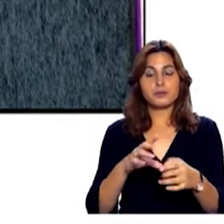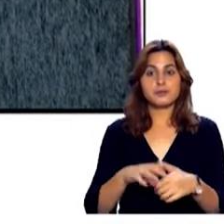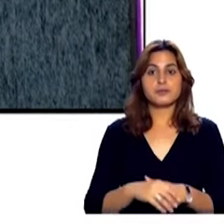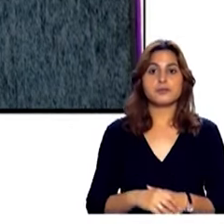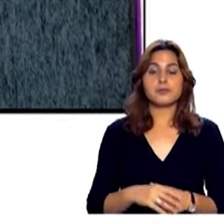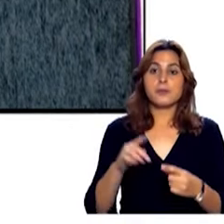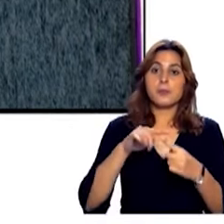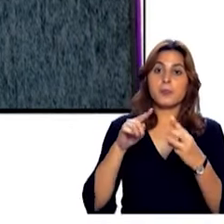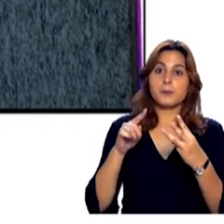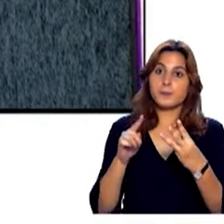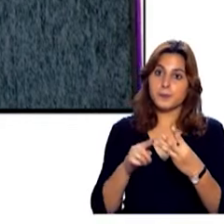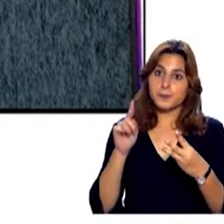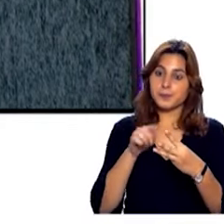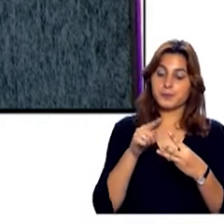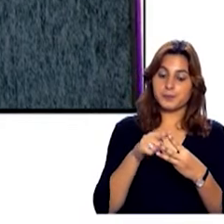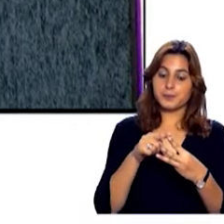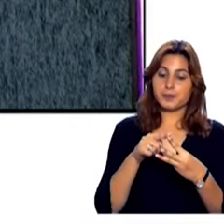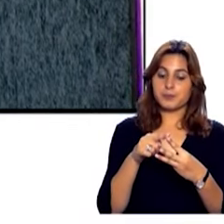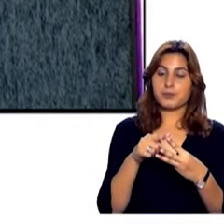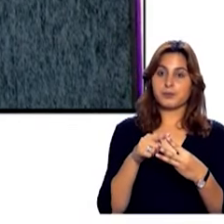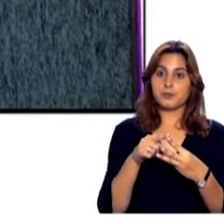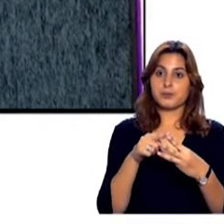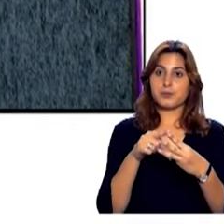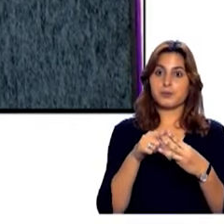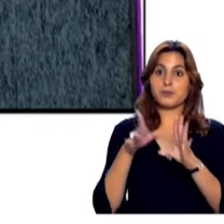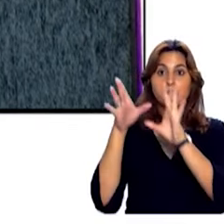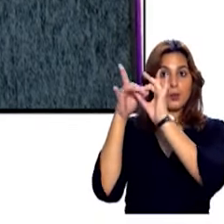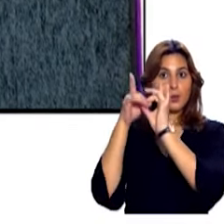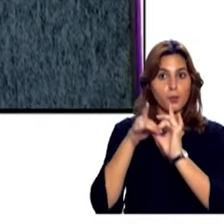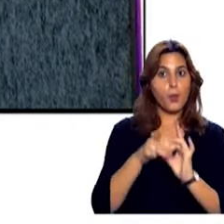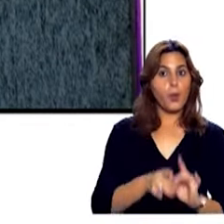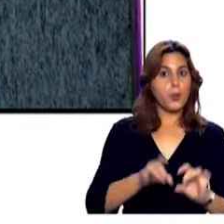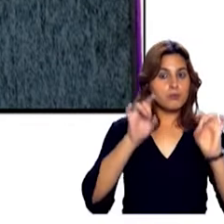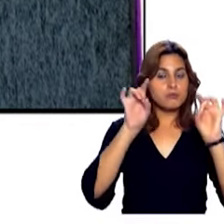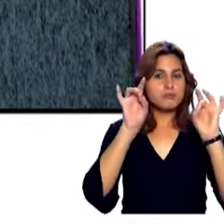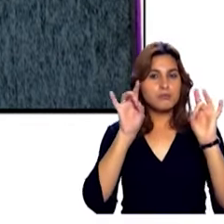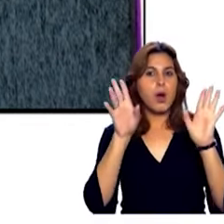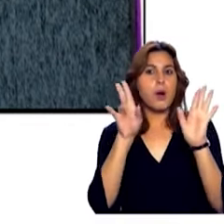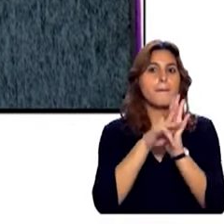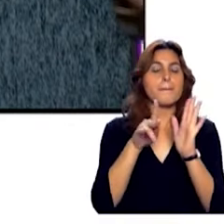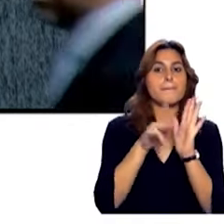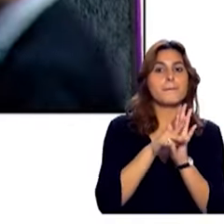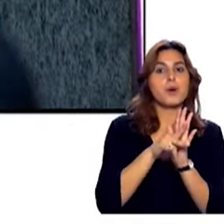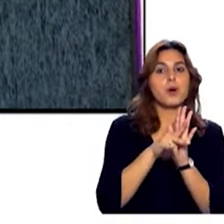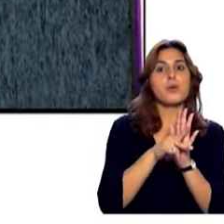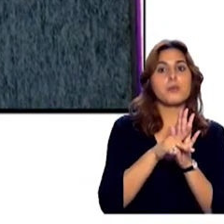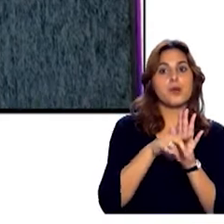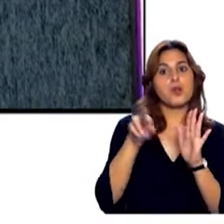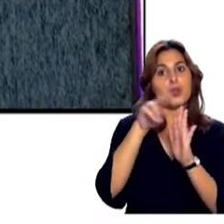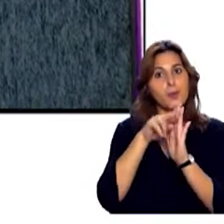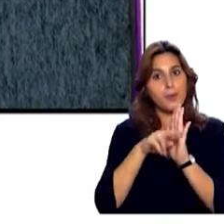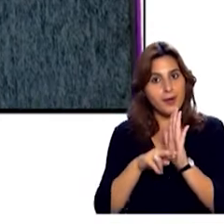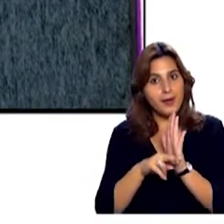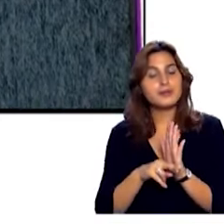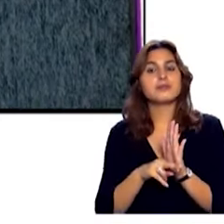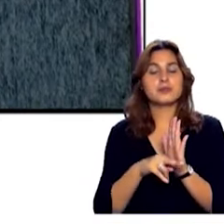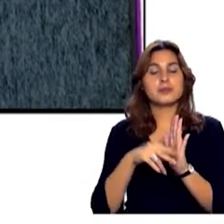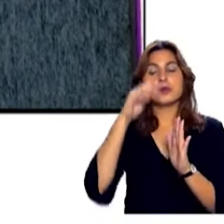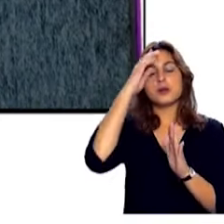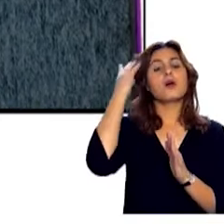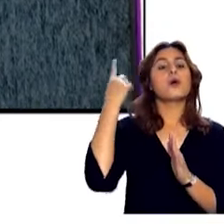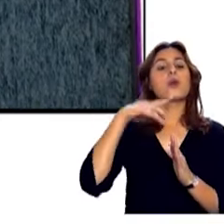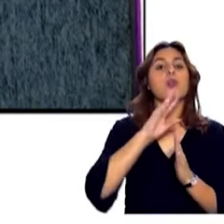sono Il contesto specifico anche normativo in cui si colloca nell'ordinamento processuale